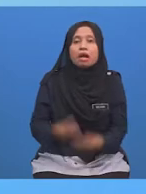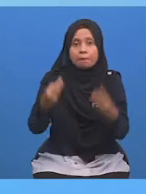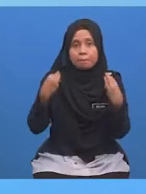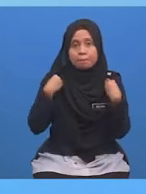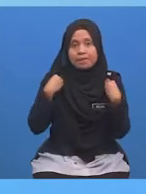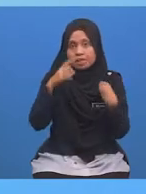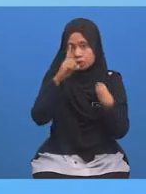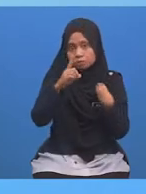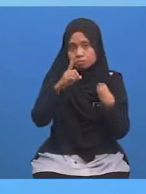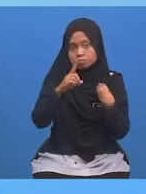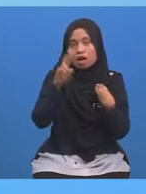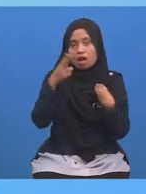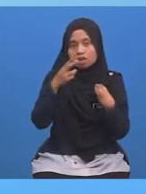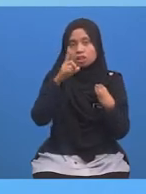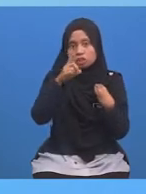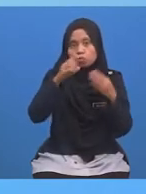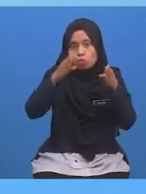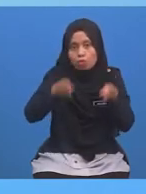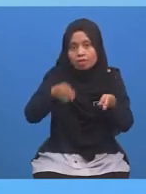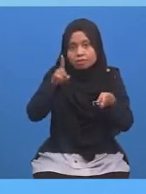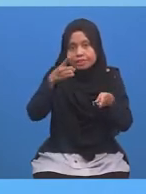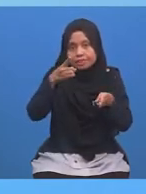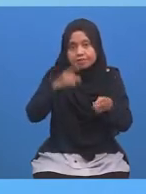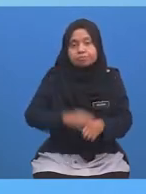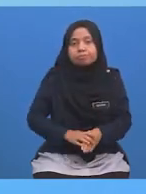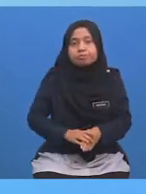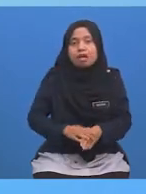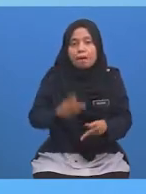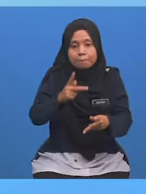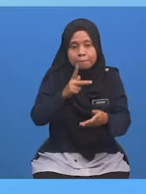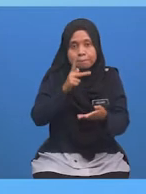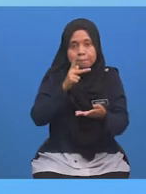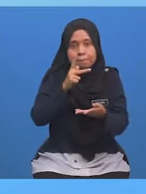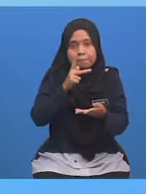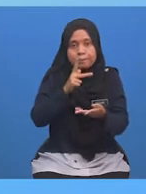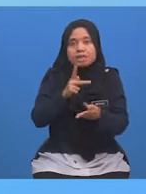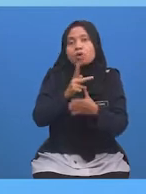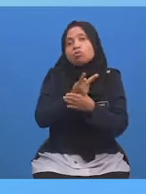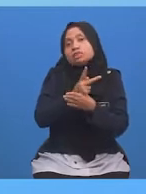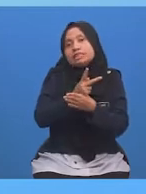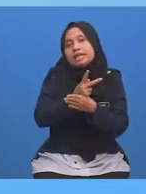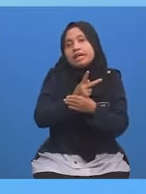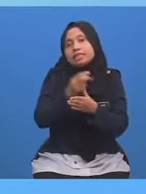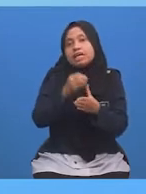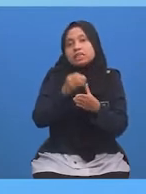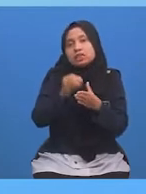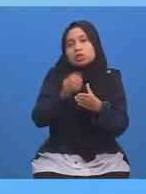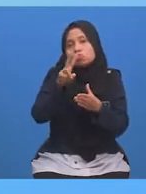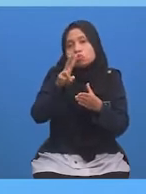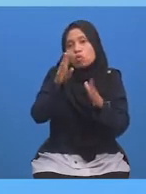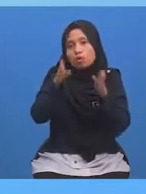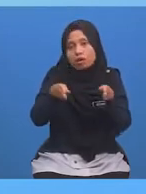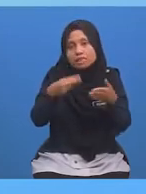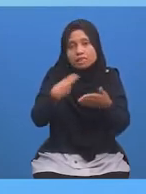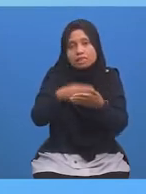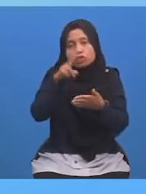Milikan tunggal hanya dimiliki oleh seorang sahaja, perkongsian oleh antara 2 orang hingga 20